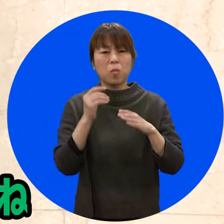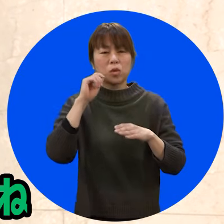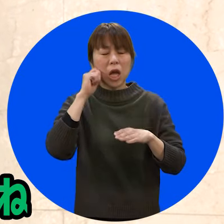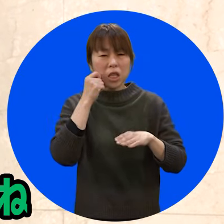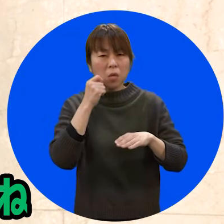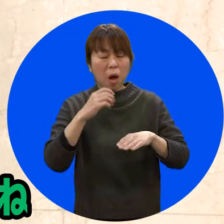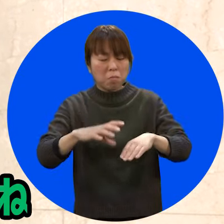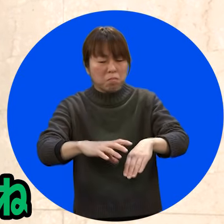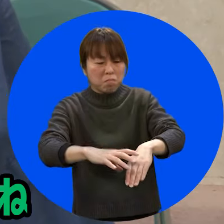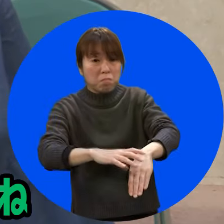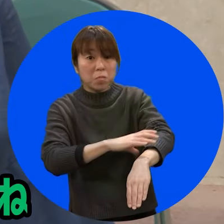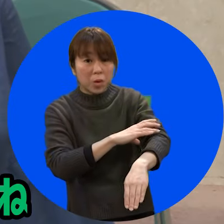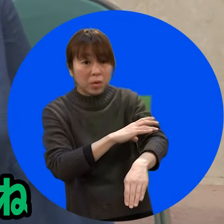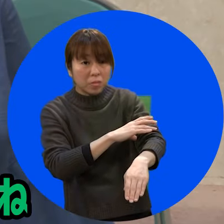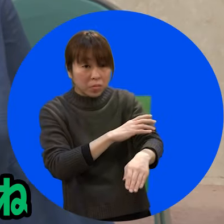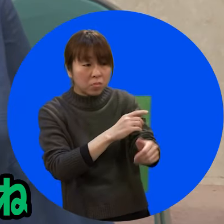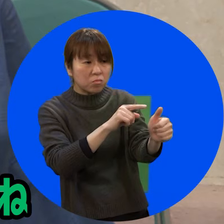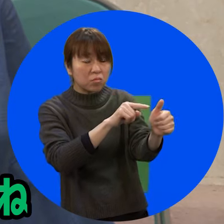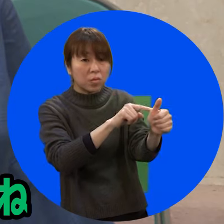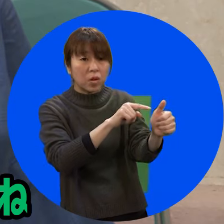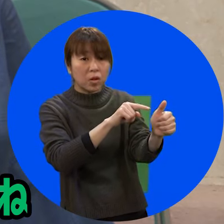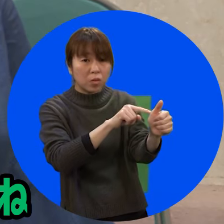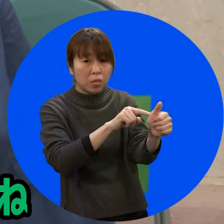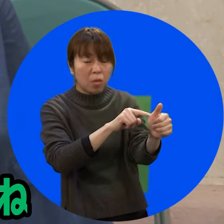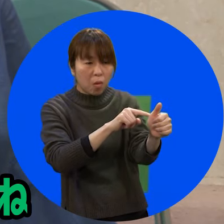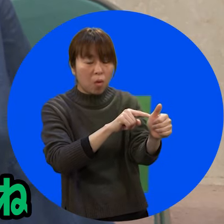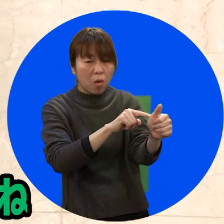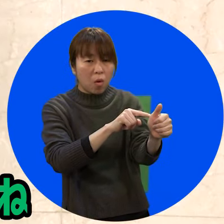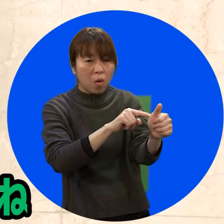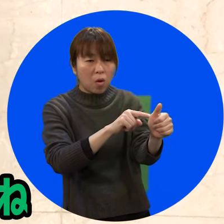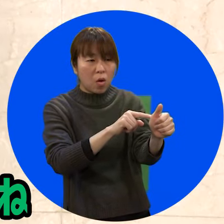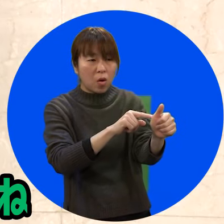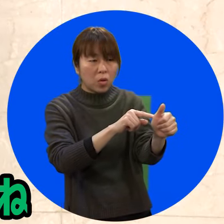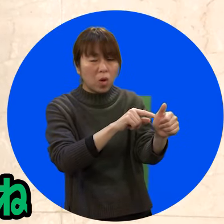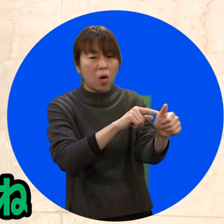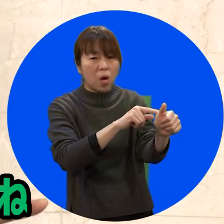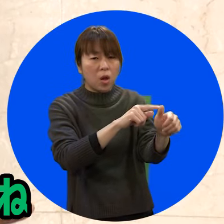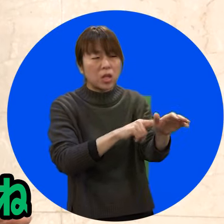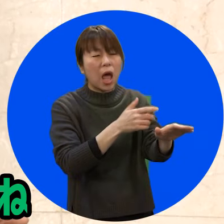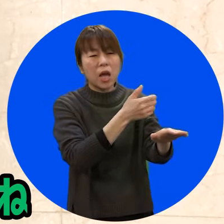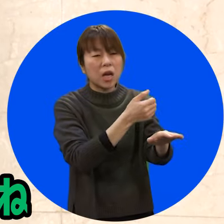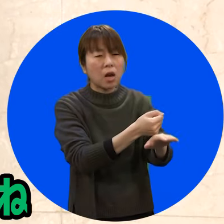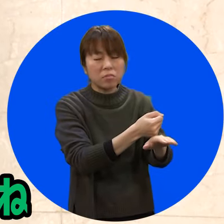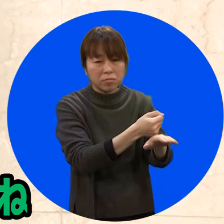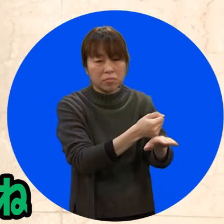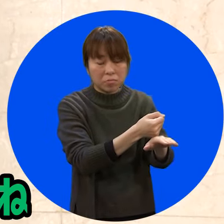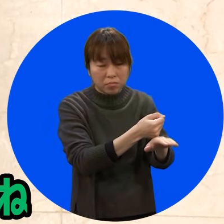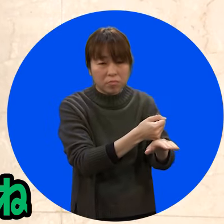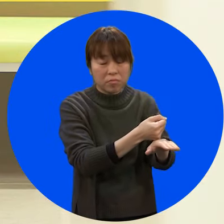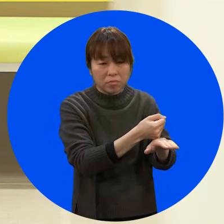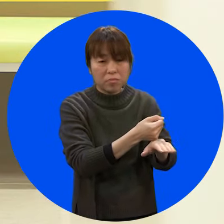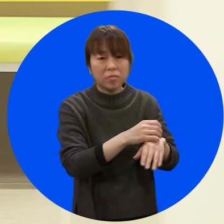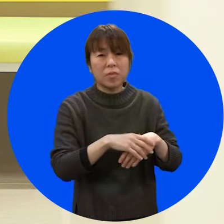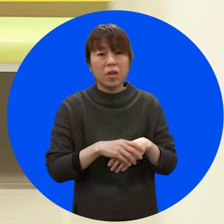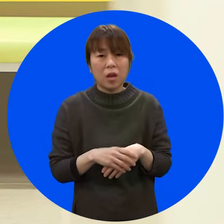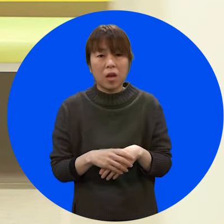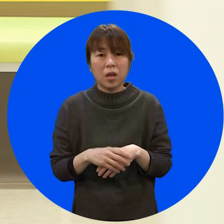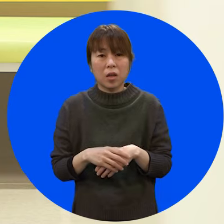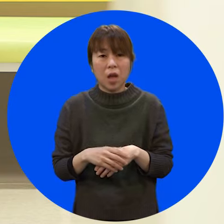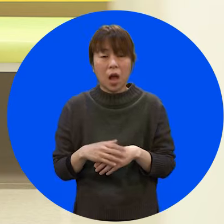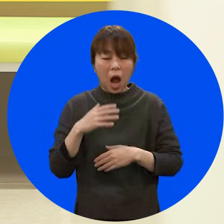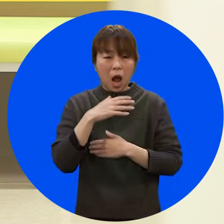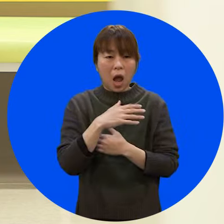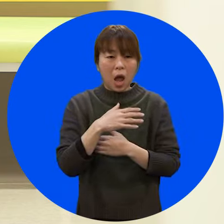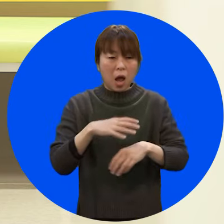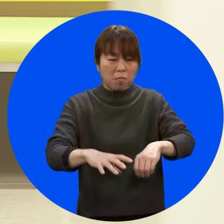難しいのはね、はい、例えば患者さんとか、はい、あ の性格ですね、 はい、じゃあもうその